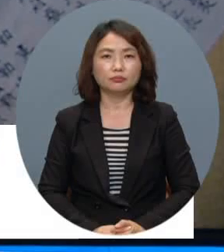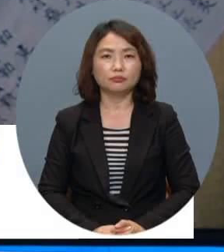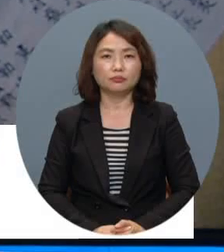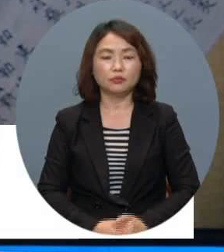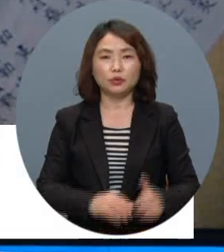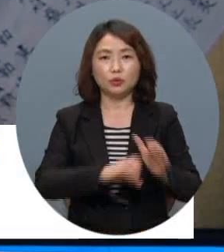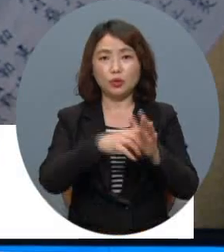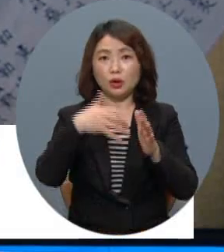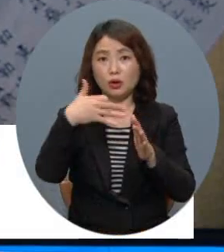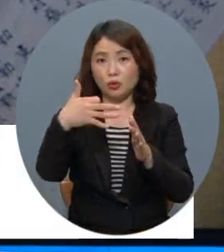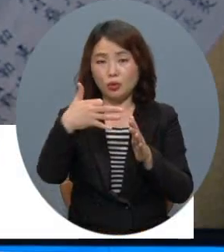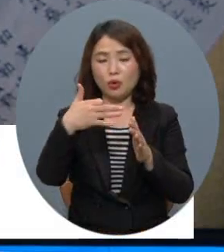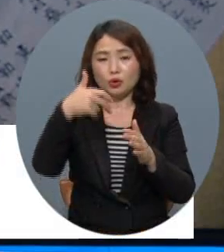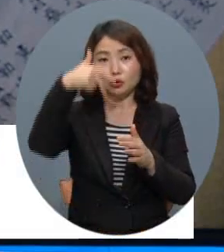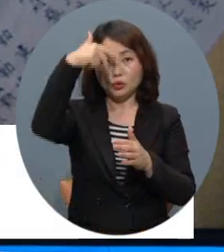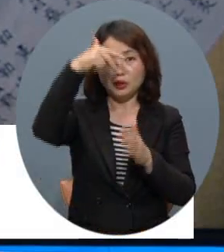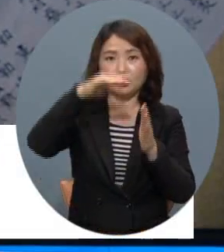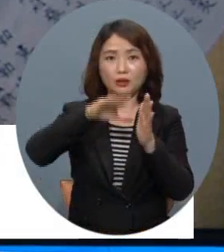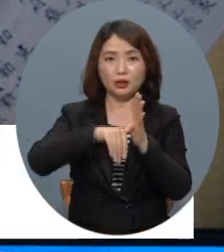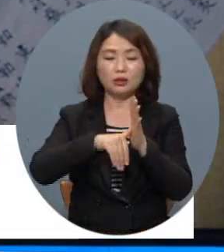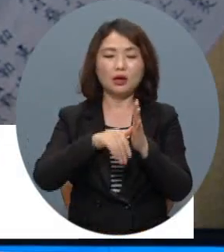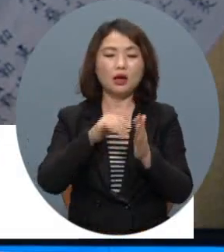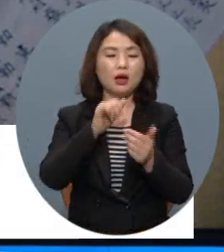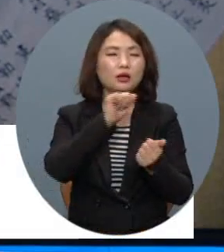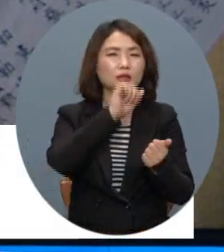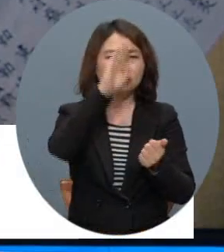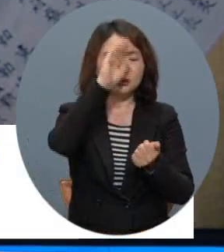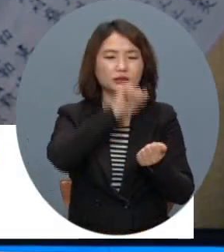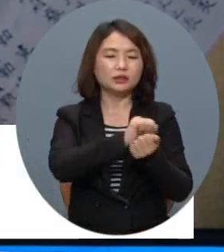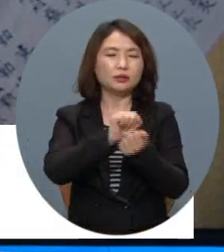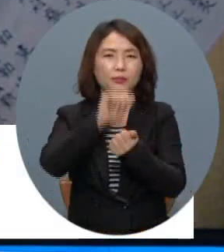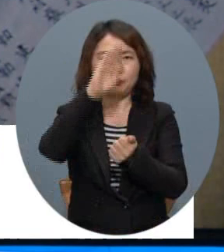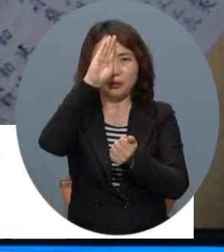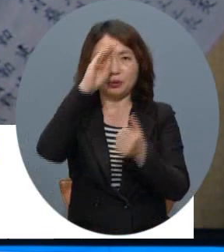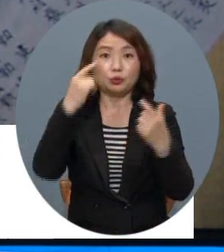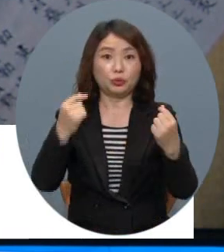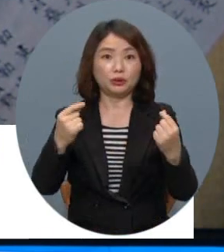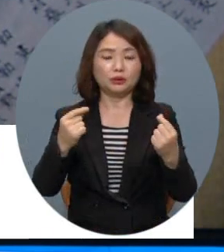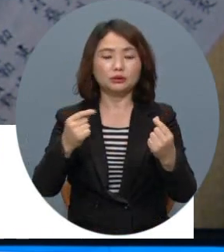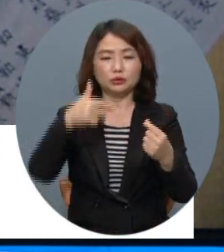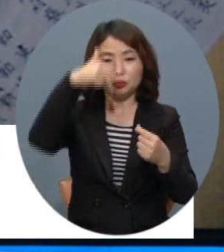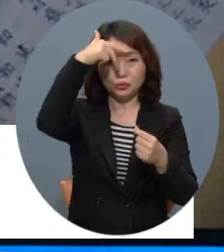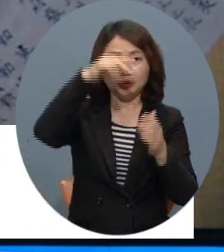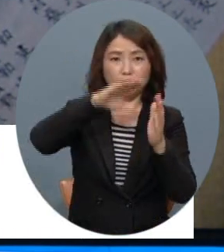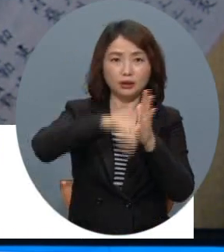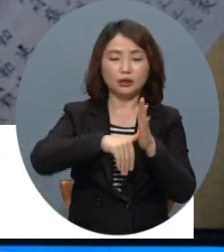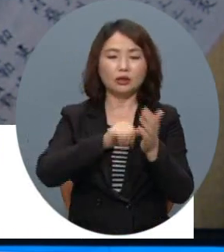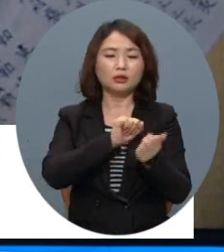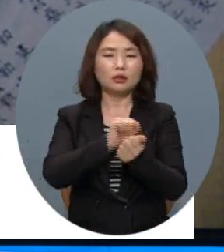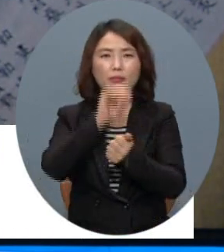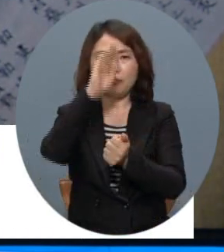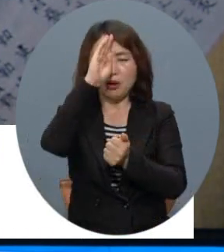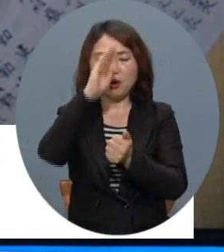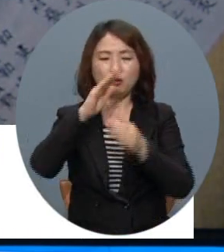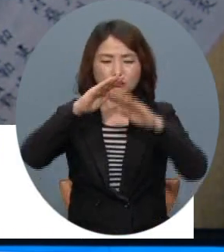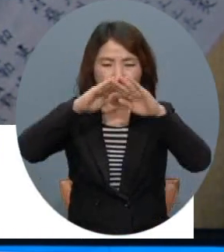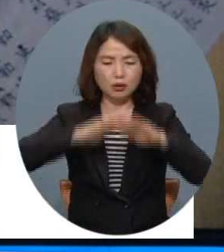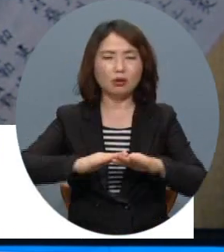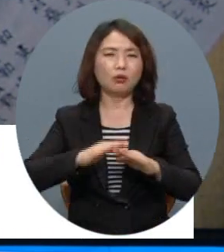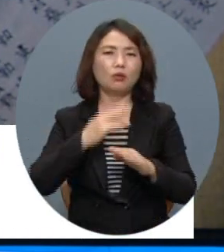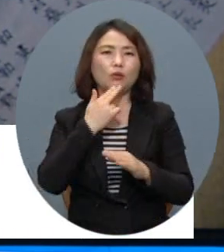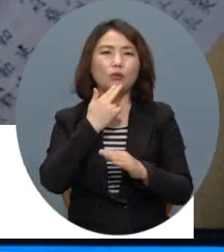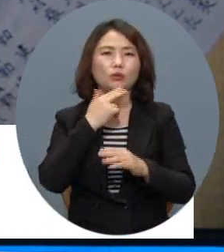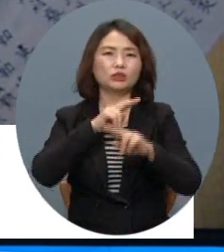코로나 이군은 조선시대로 보면 역병의 해당됩니다 조선시대에도 역병이 돌 땐 명절 차례를 지내지